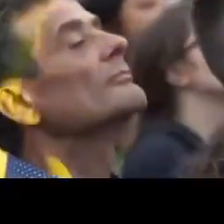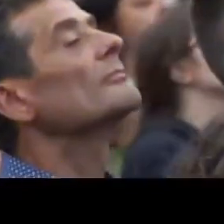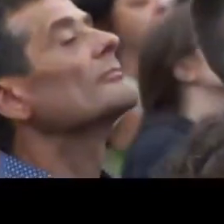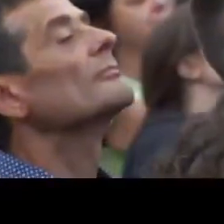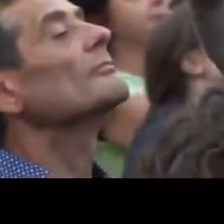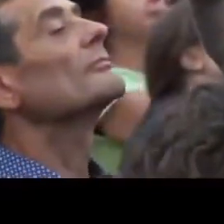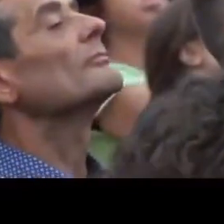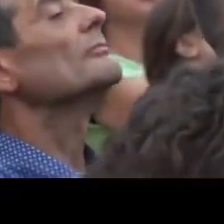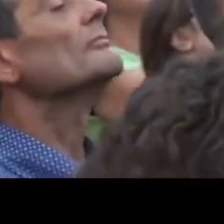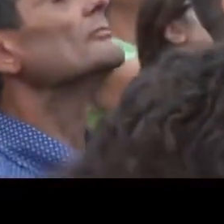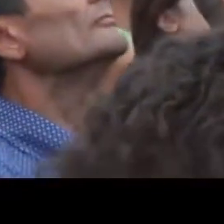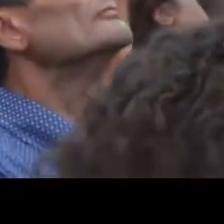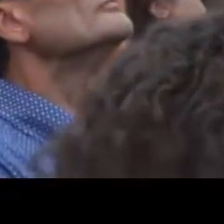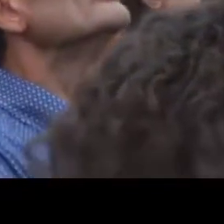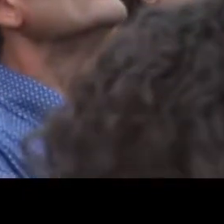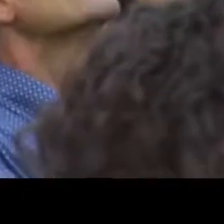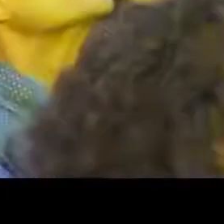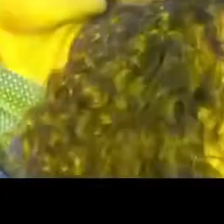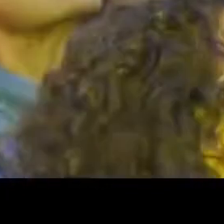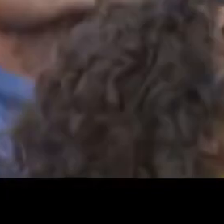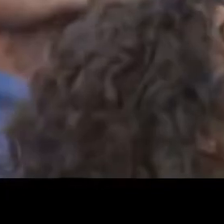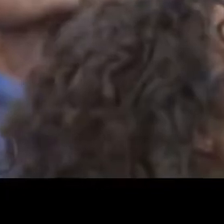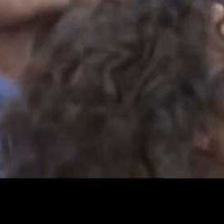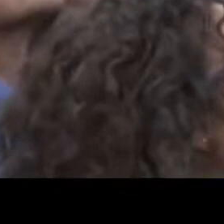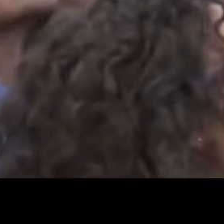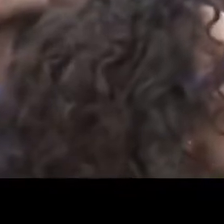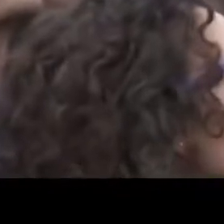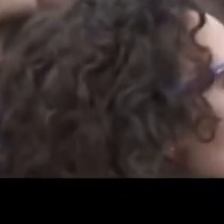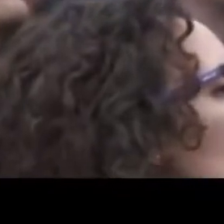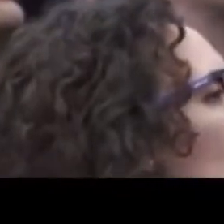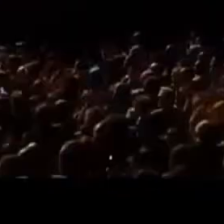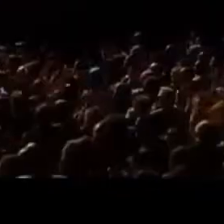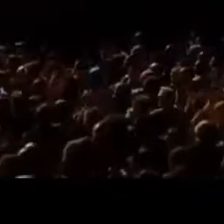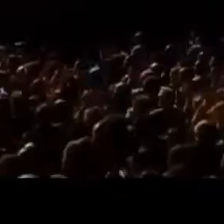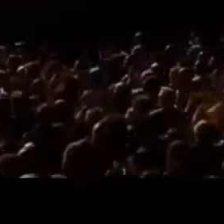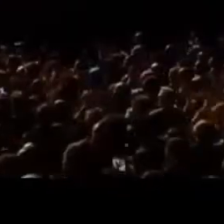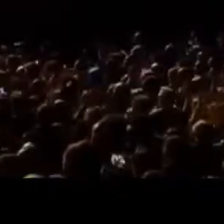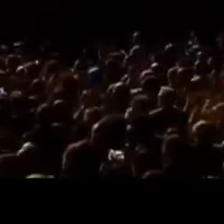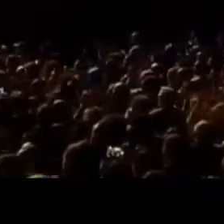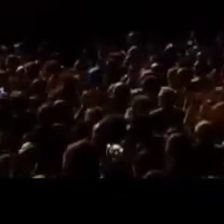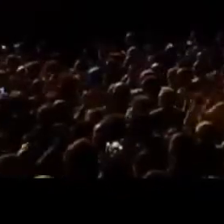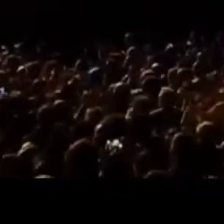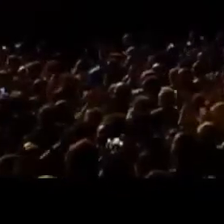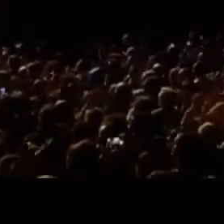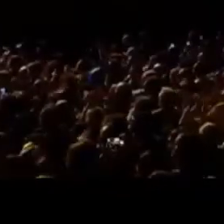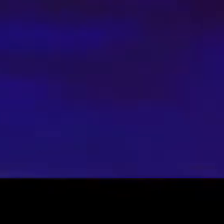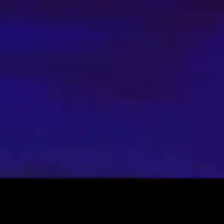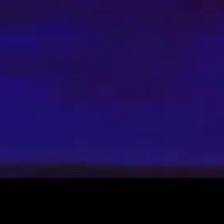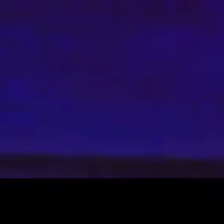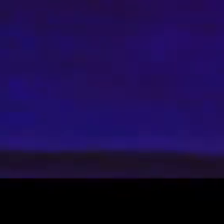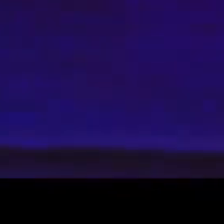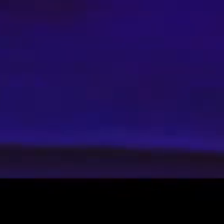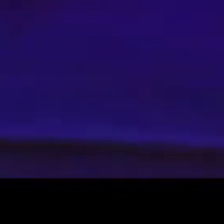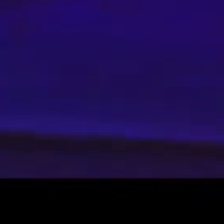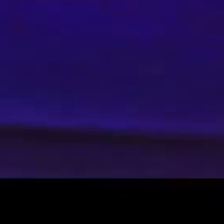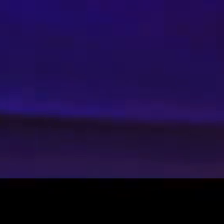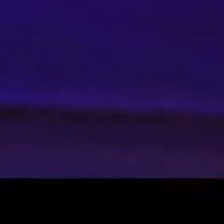Questo è ciò in cui crediamo. Questo è ciò che siamo.